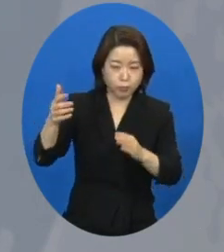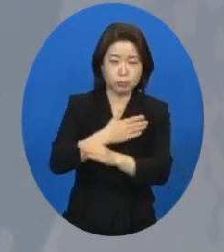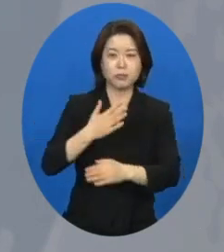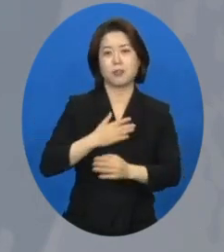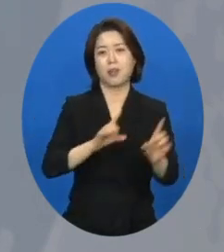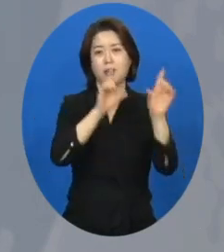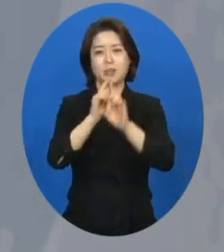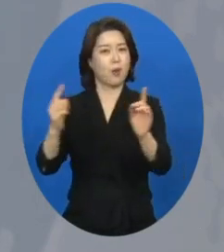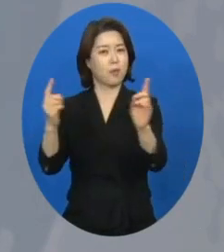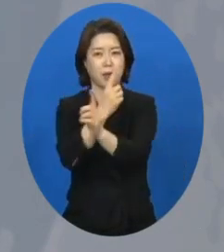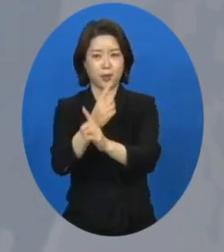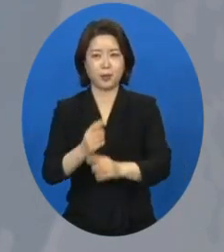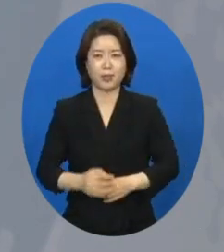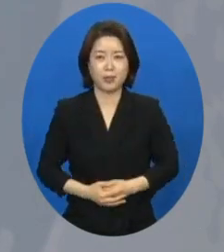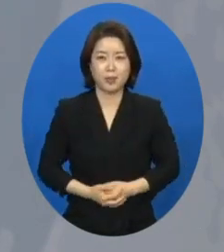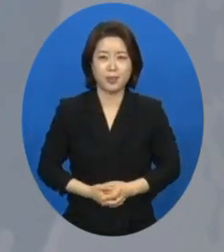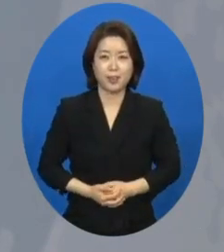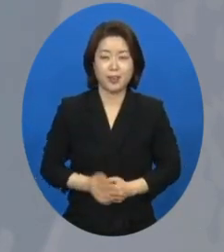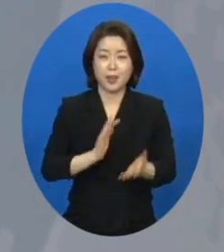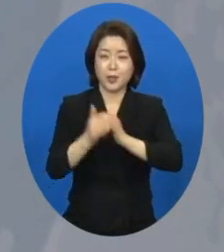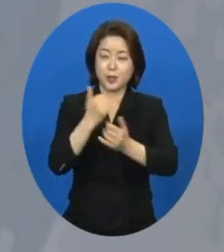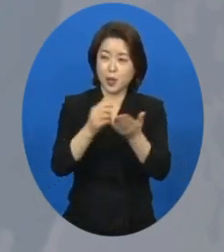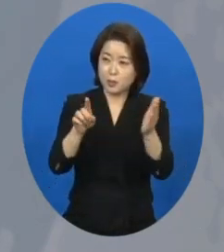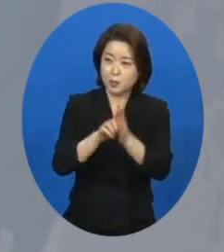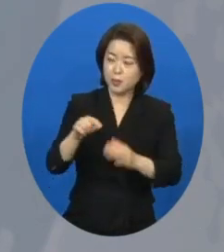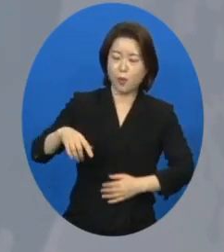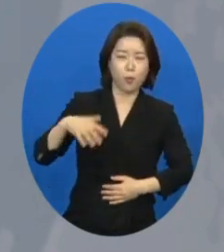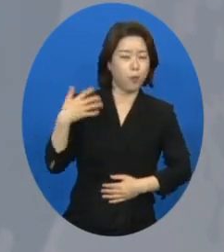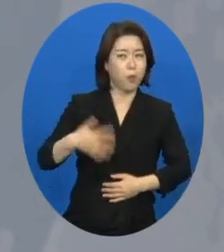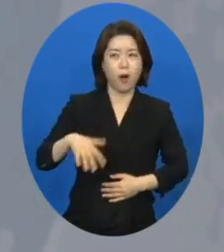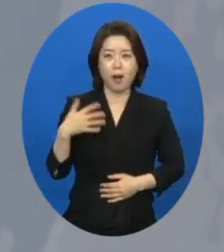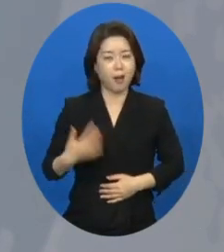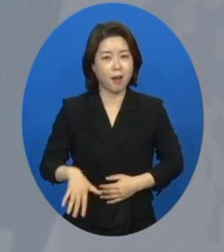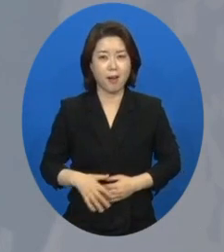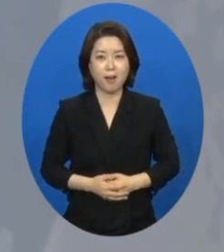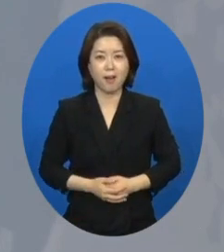변화되었습니다. 예수를 믿는 게 이렇게 놀라운 것인가?